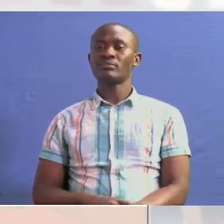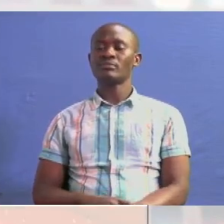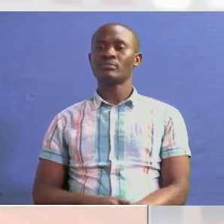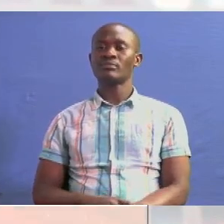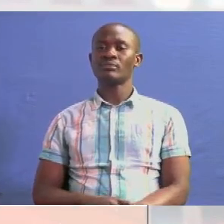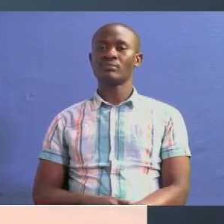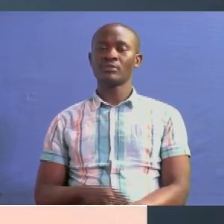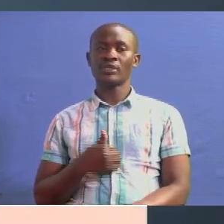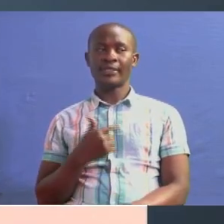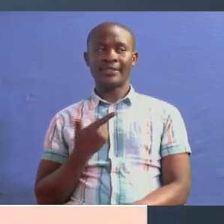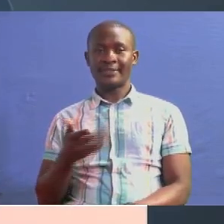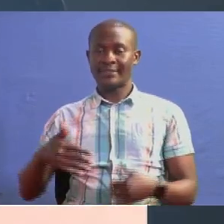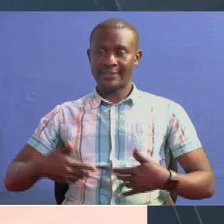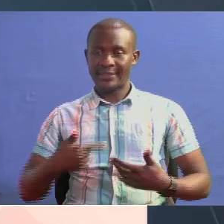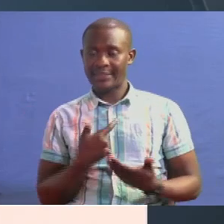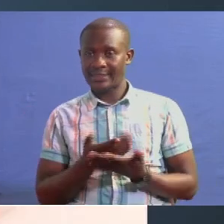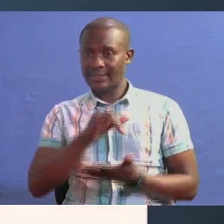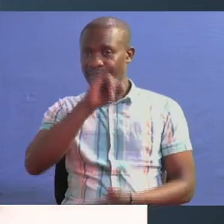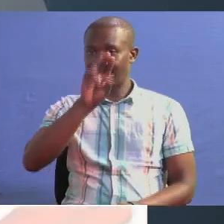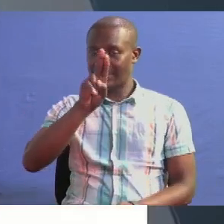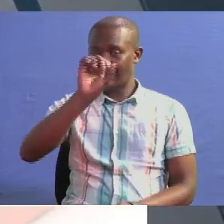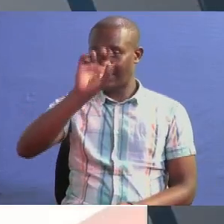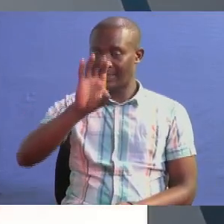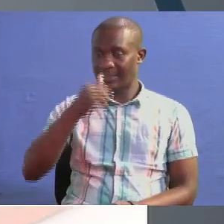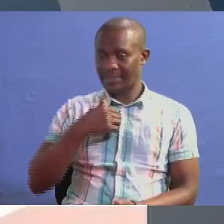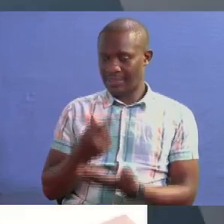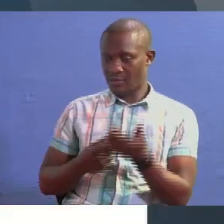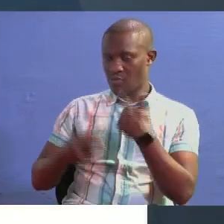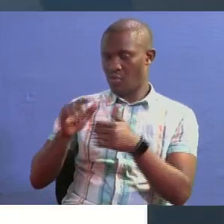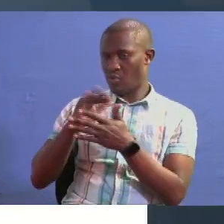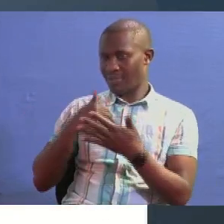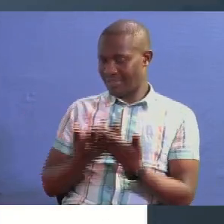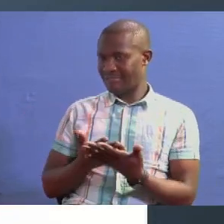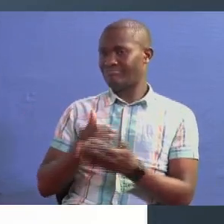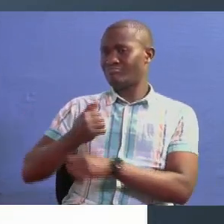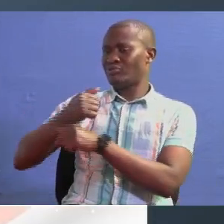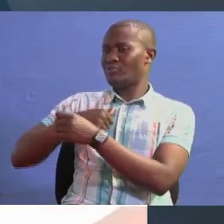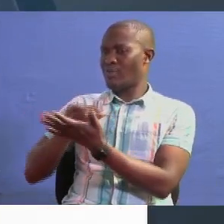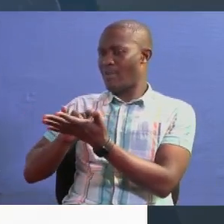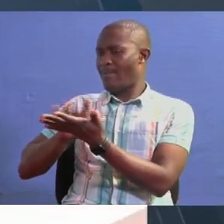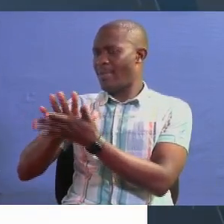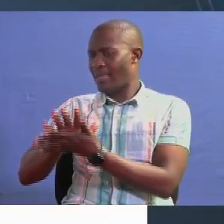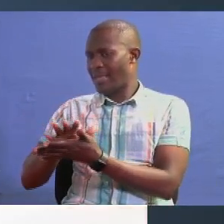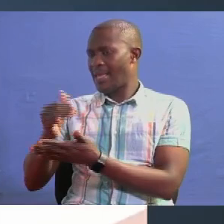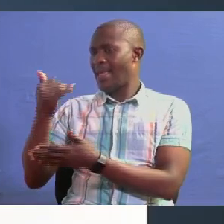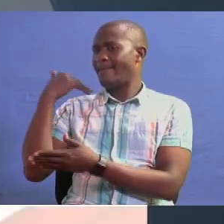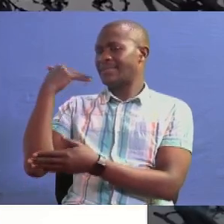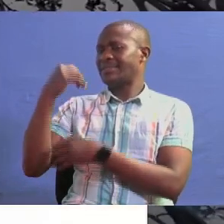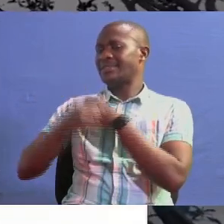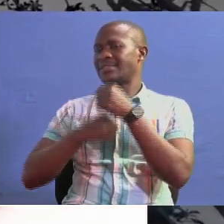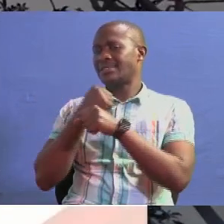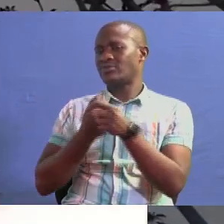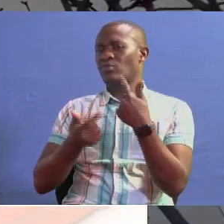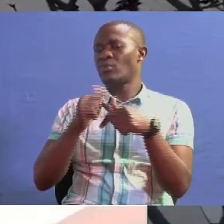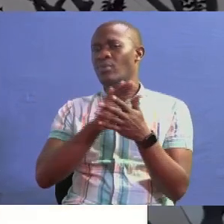Kijana huyu mwenye kipaji, raia wa Rwanda, Jessica Keza, alishinda msaada wa kulipiwa masomo yake, yani scholarship, mwaka jana kuhudhuria shule ya